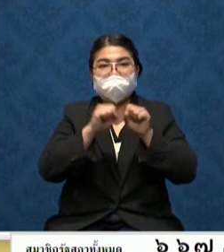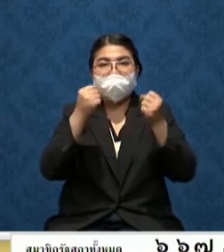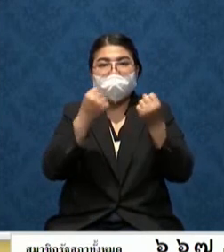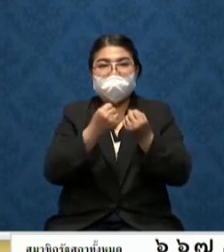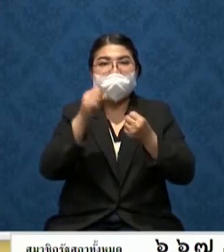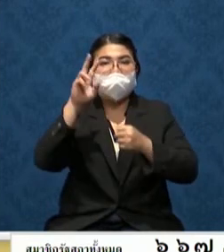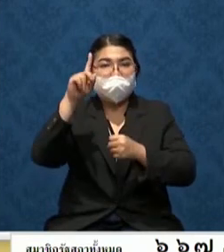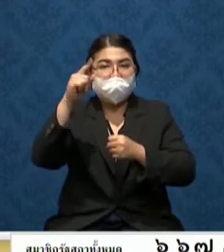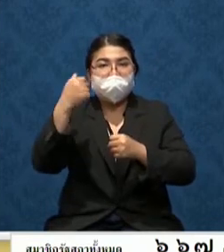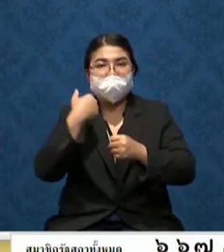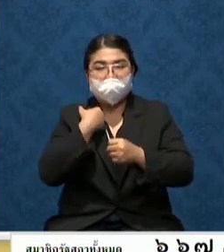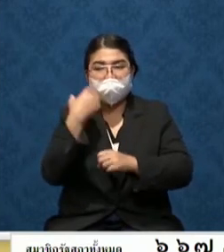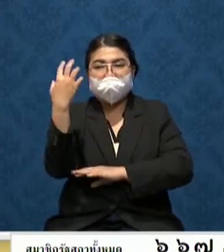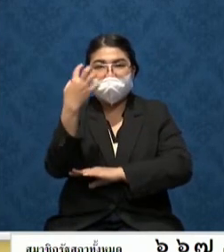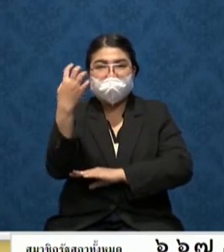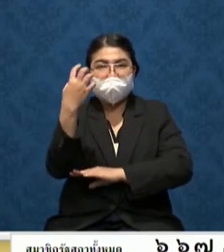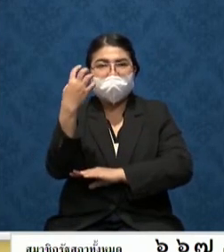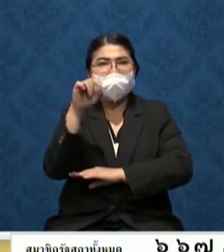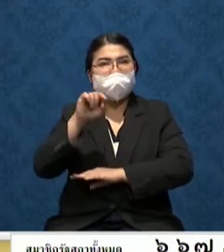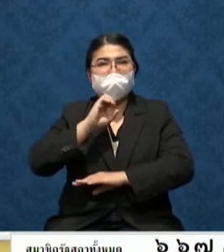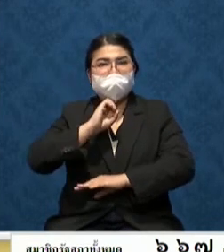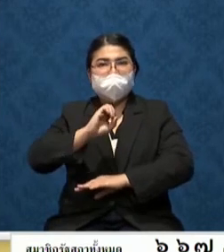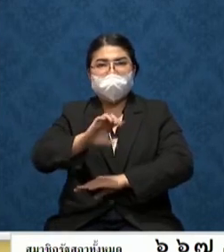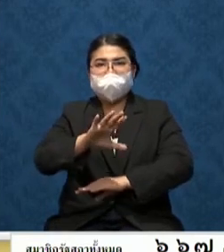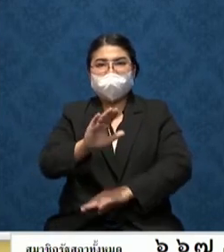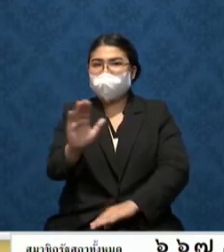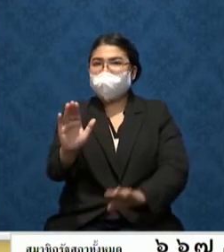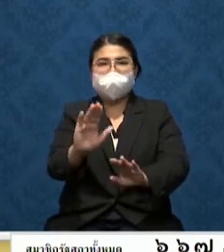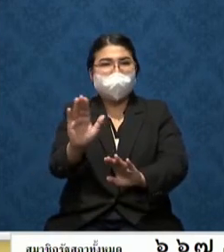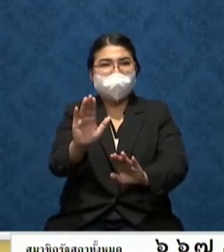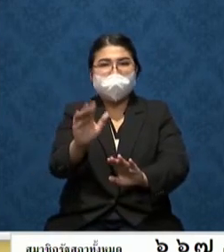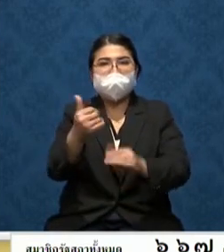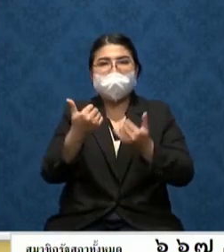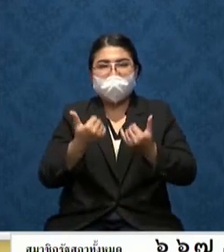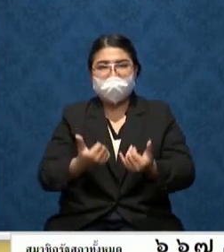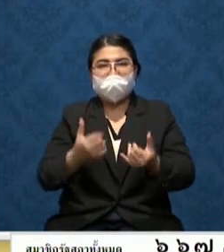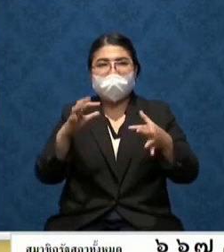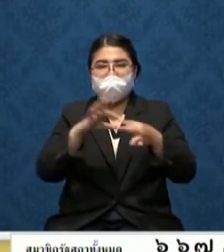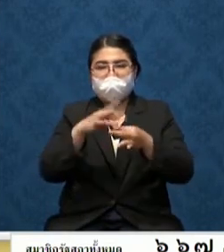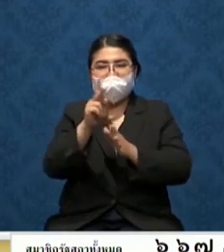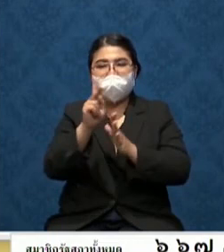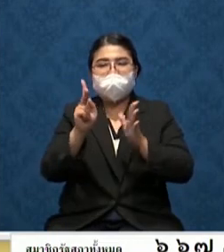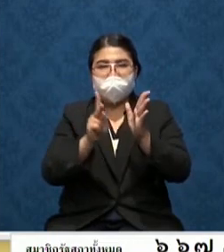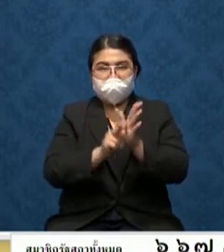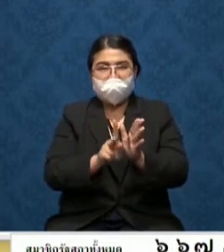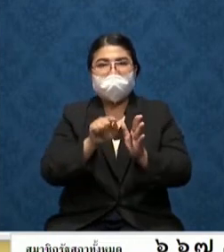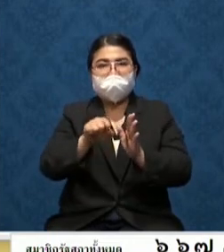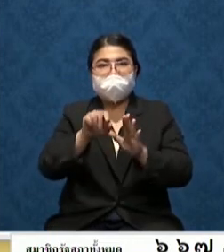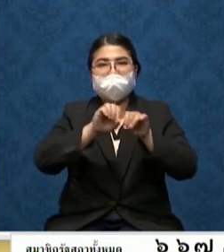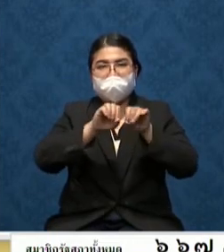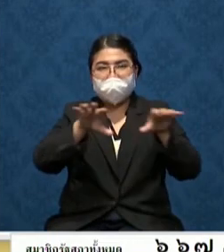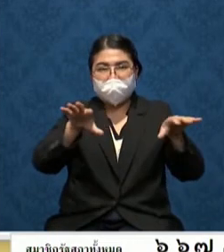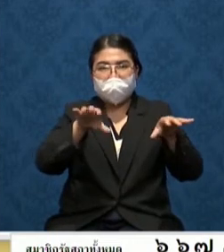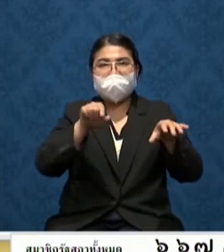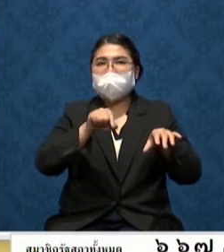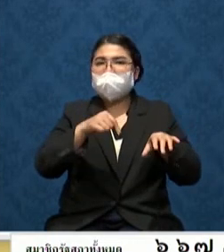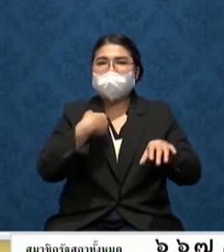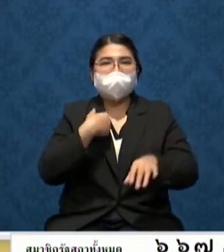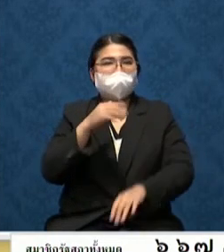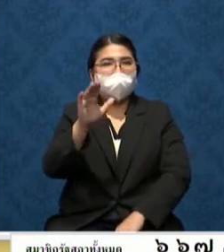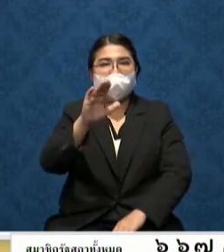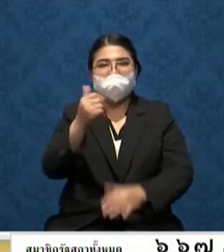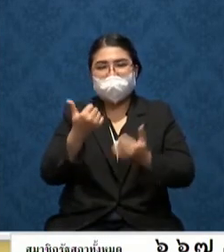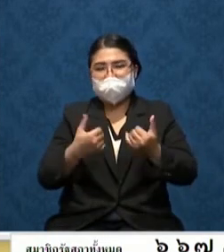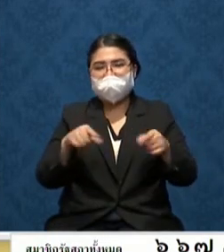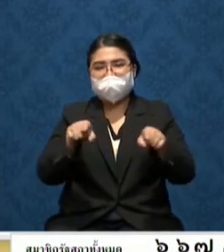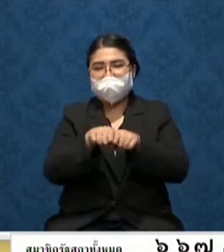นัข่ว และ ธรรทัศ ไยเขา คั้าน ใน การ ที่ จะ ออก กฎหมายบับ นี้ขณะเดียวกัน เขาก็ เรีก่า กฎ